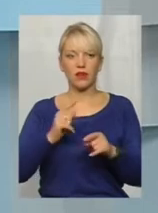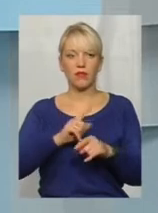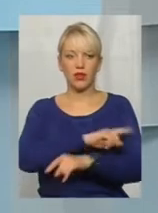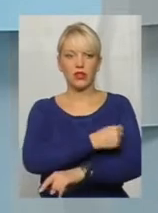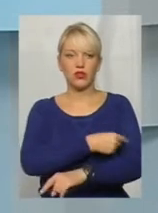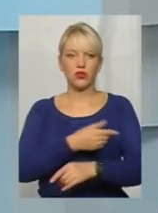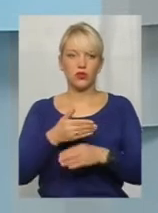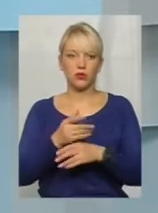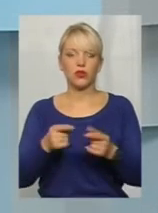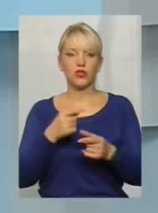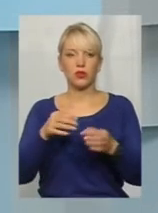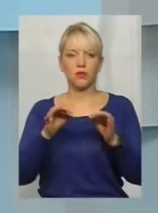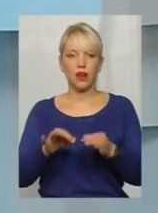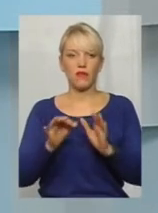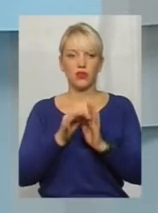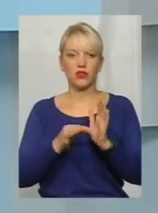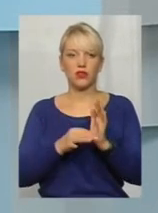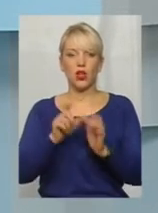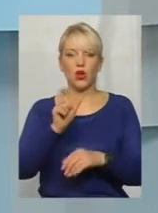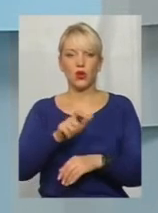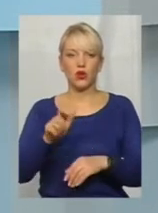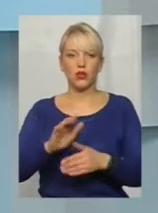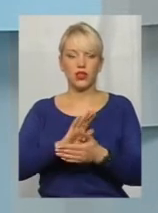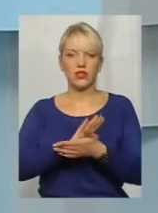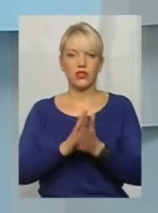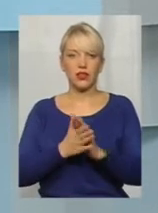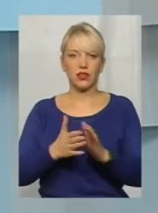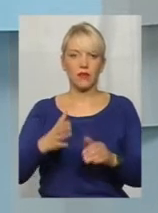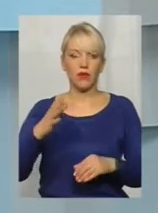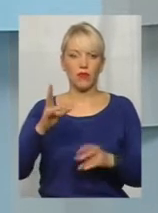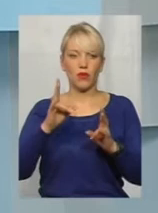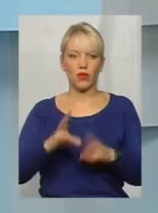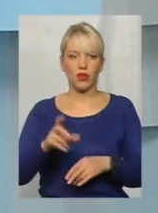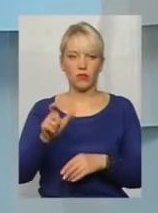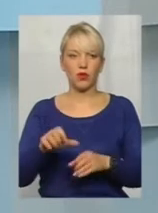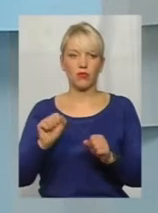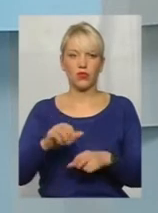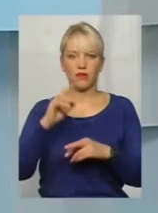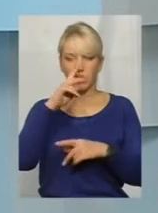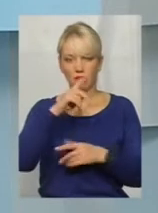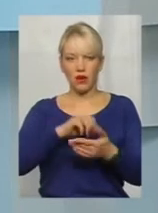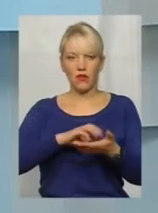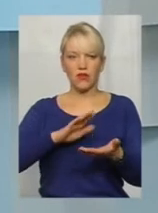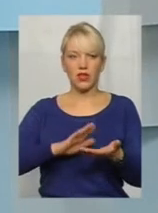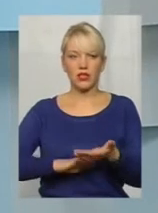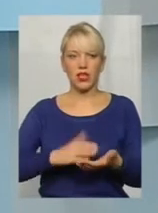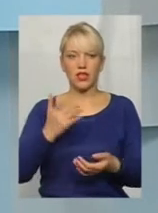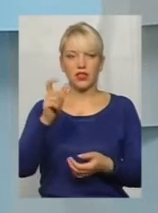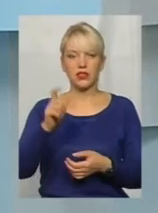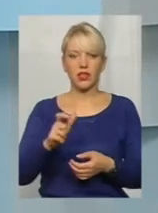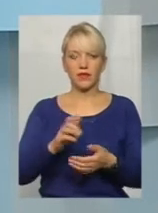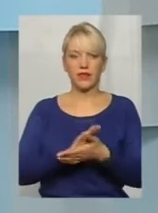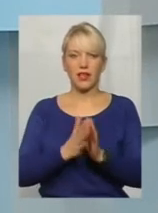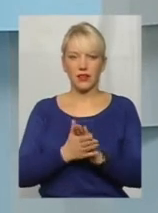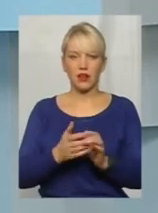чи дійсно правильно оцінили люди стан потерпілого, оскільки, можливо, вони неправильно вказали його стан, що він